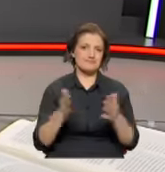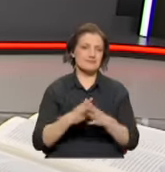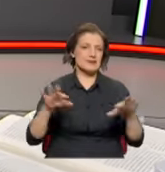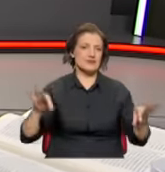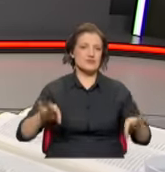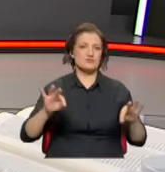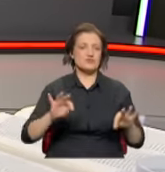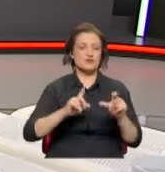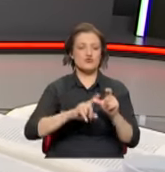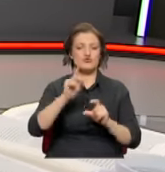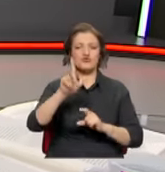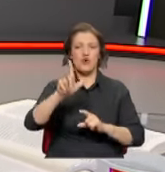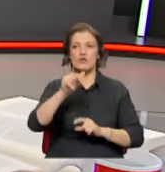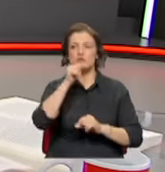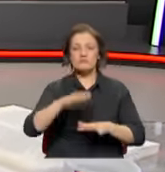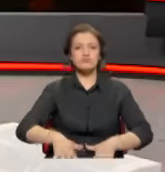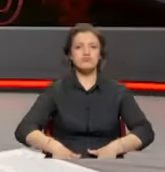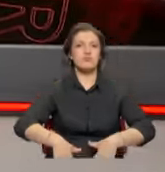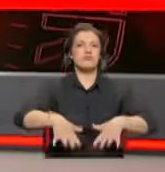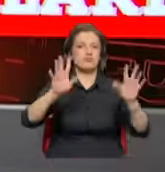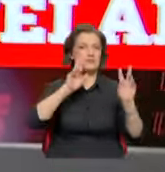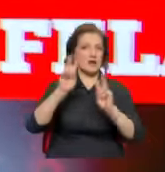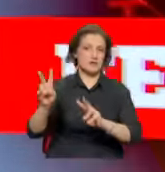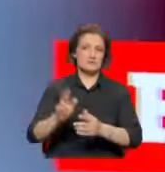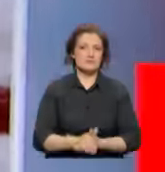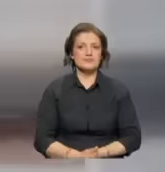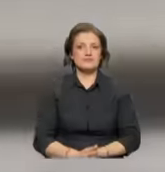Şimdi çölde sel felaketine bakalım.